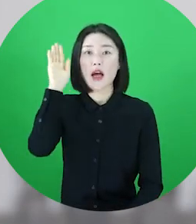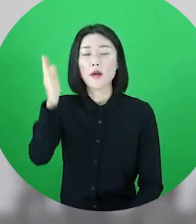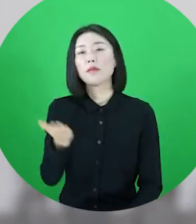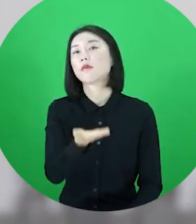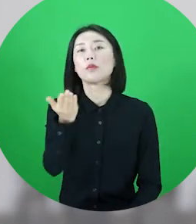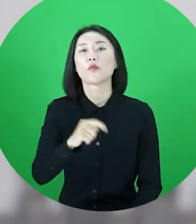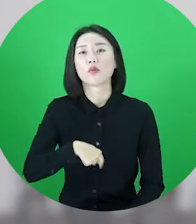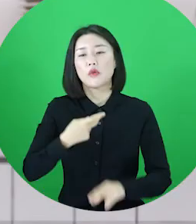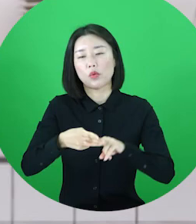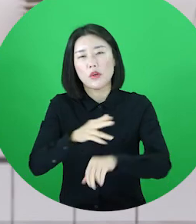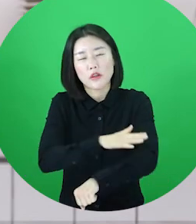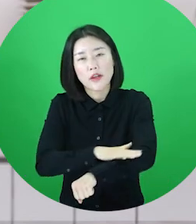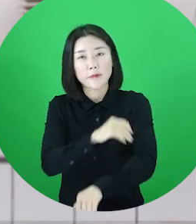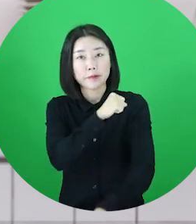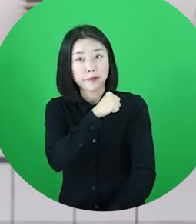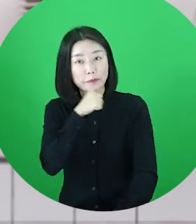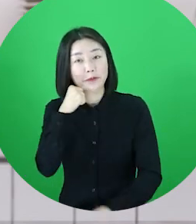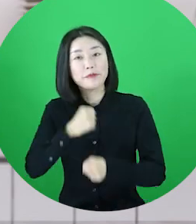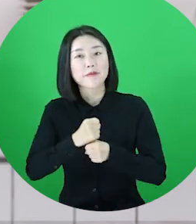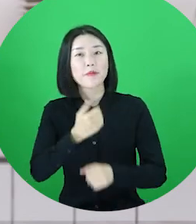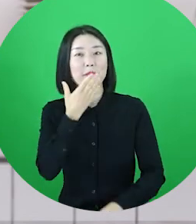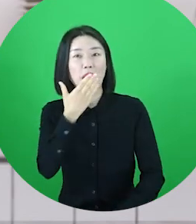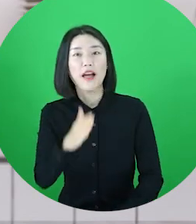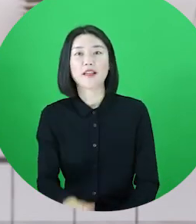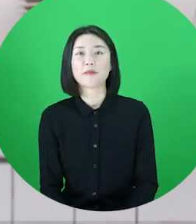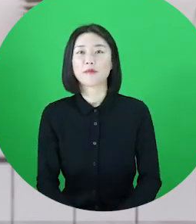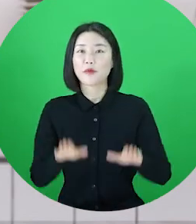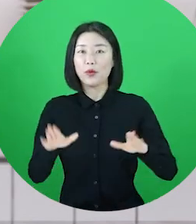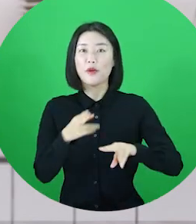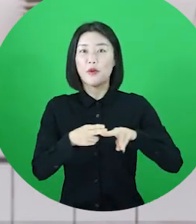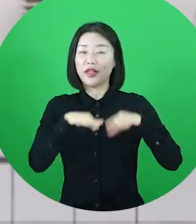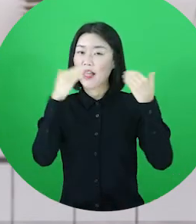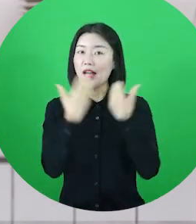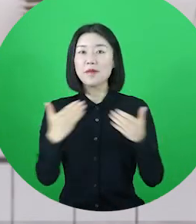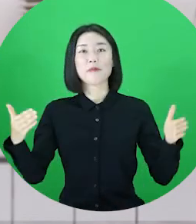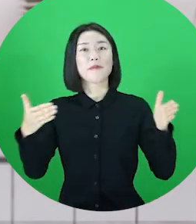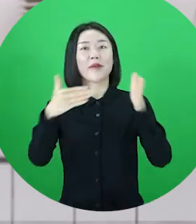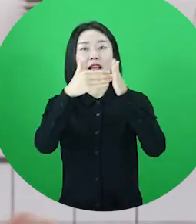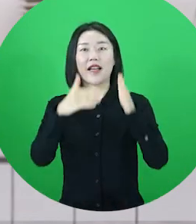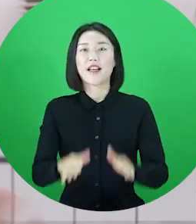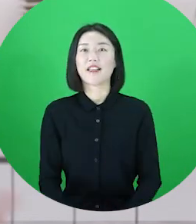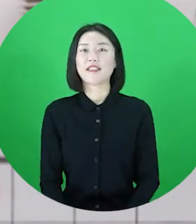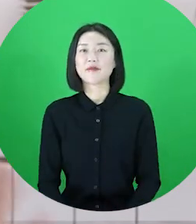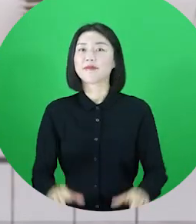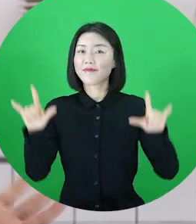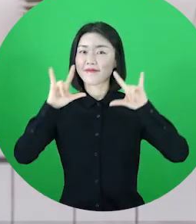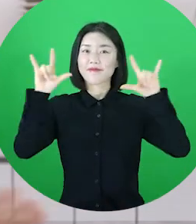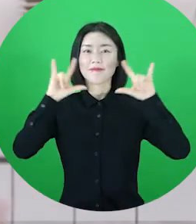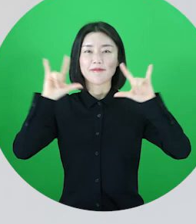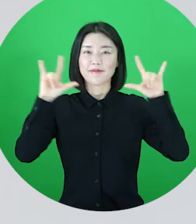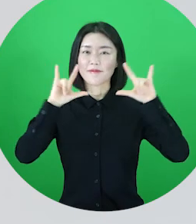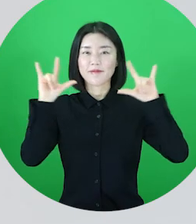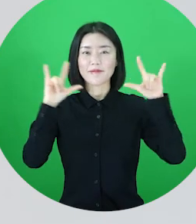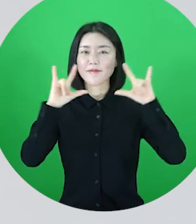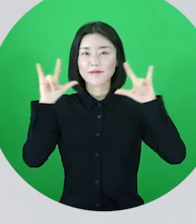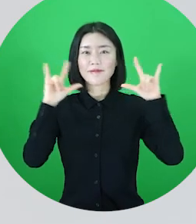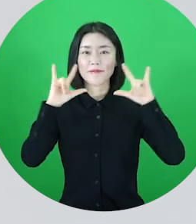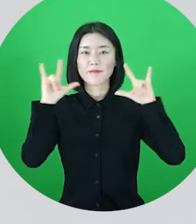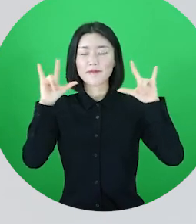있을 거예요. 그럼 오늘의 요리 마치겠습니다. 안녕.